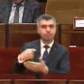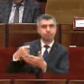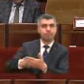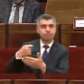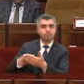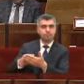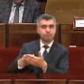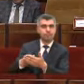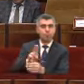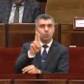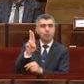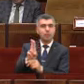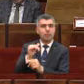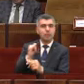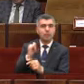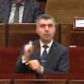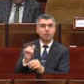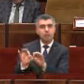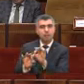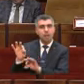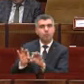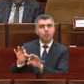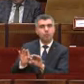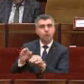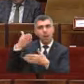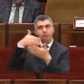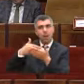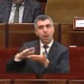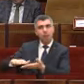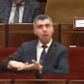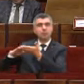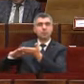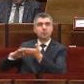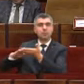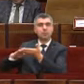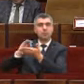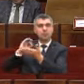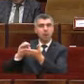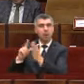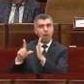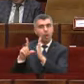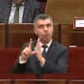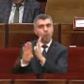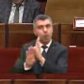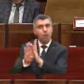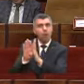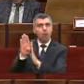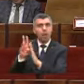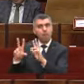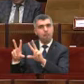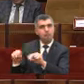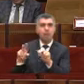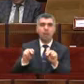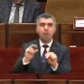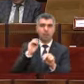التساؤل ديال مدى تحقيق الاستراتيجيه الوطنيه لمغاربه العالم، الاهداف ديالها في حمايه الحقوق والحريه ديال مغاربه المهجر والضمان ديال